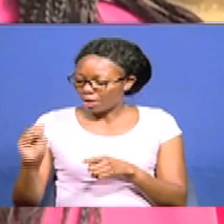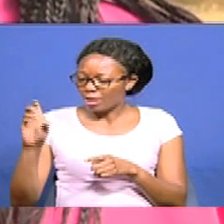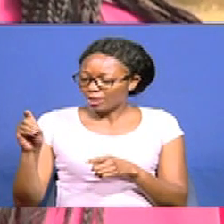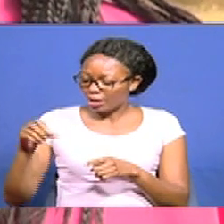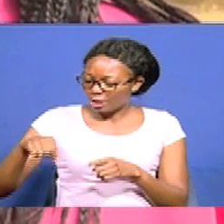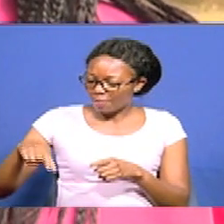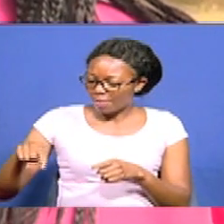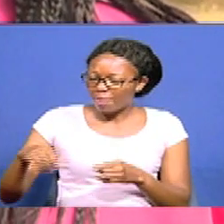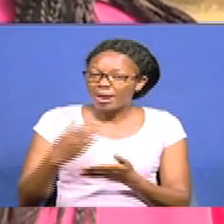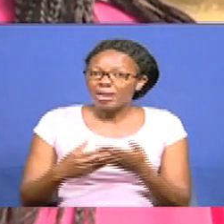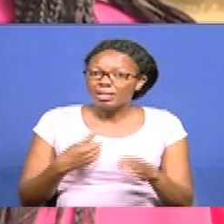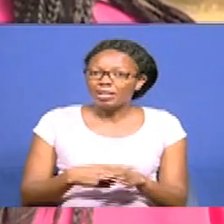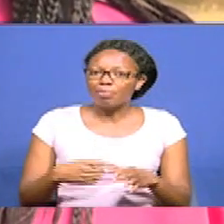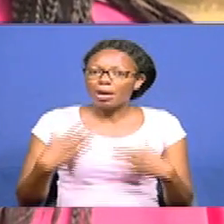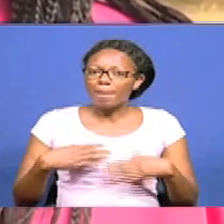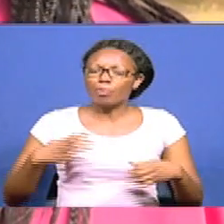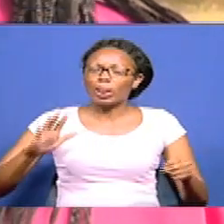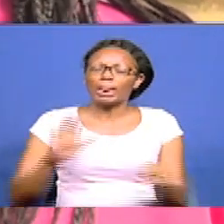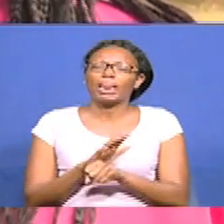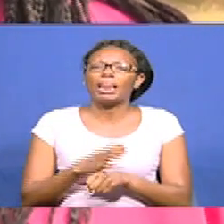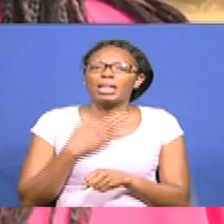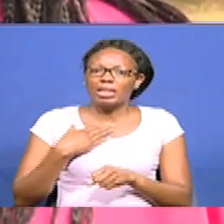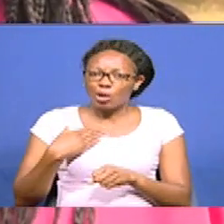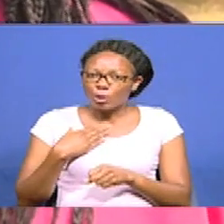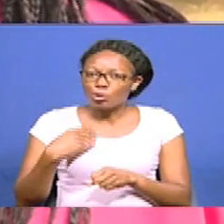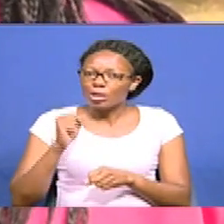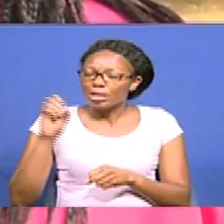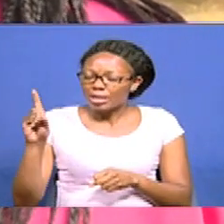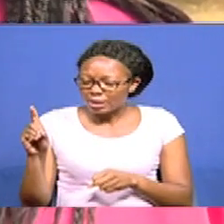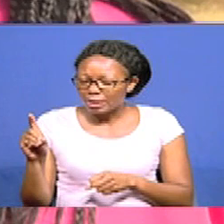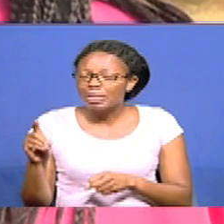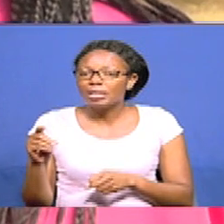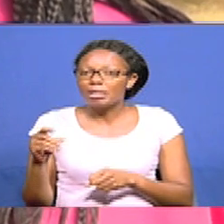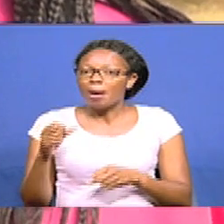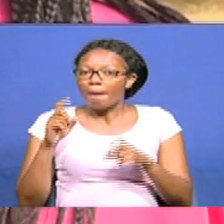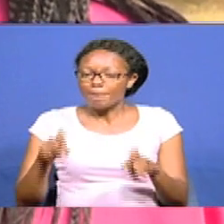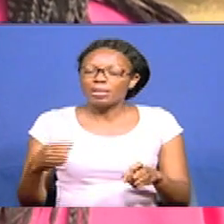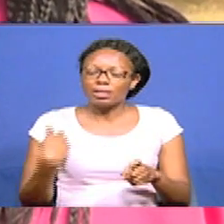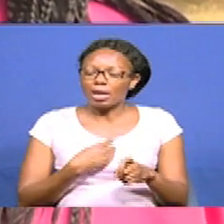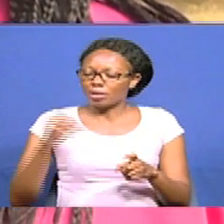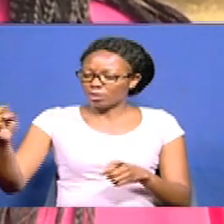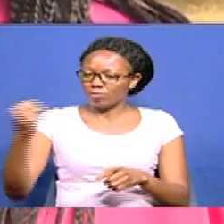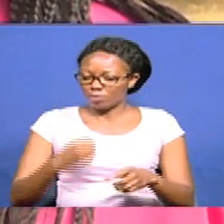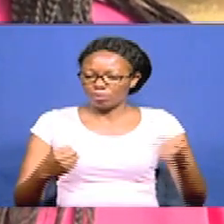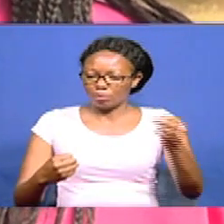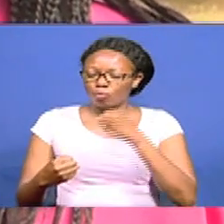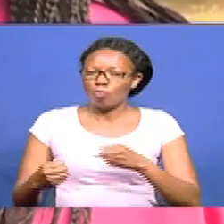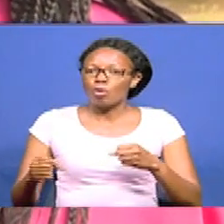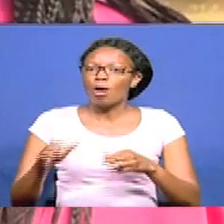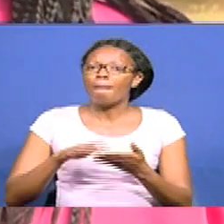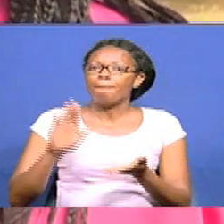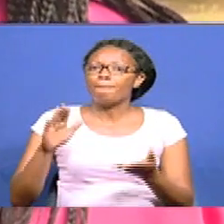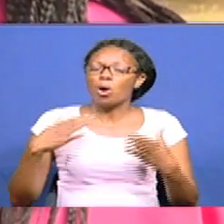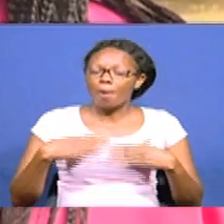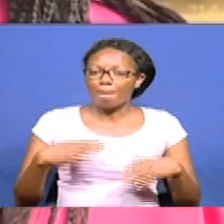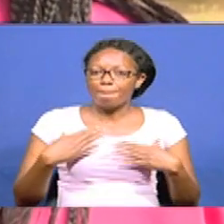na tunahitaji tupande haraka, kwa hivyo tunaweka cashows. Hawa wengine wawili tuko na manager